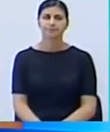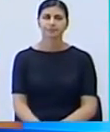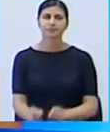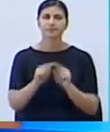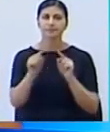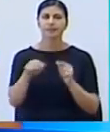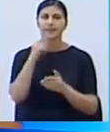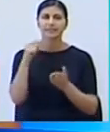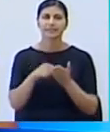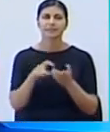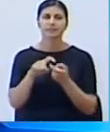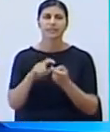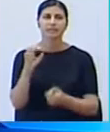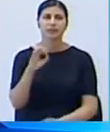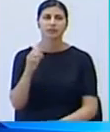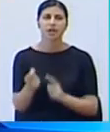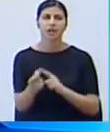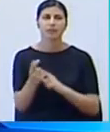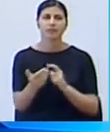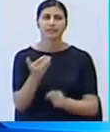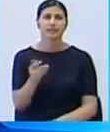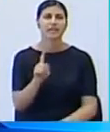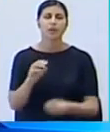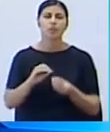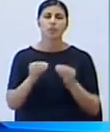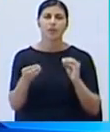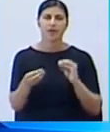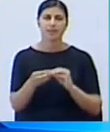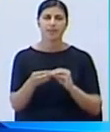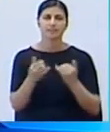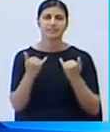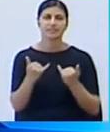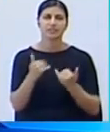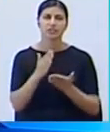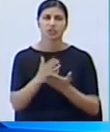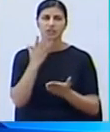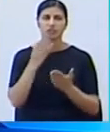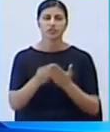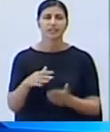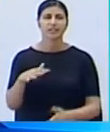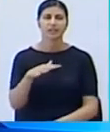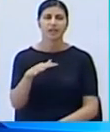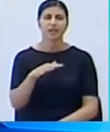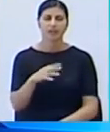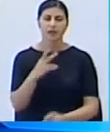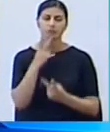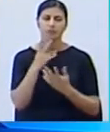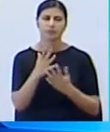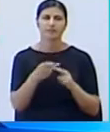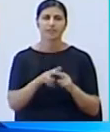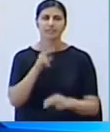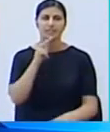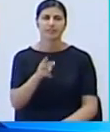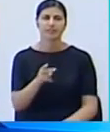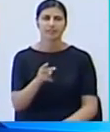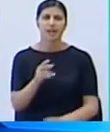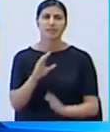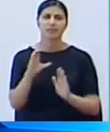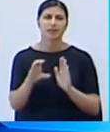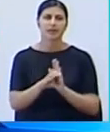მიმდინარე საკითხებთან დაკავშირებით გამომდინარე იქიდან თუ რა პრობლემების წინაშე დგას ჩვენი ქვეყანა ბუნებრივია ეს ხედვები